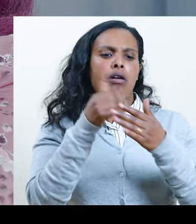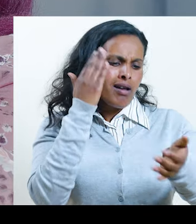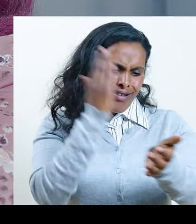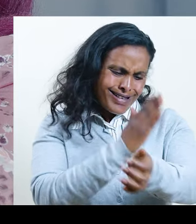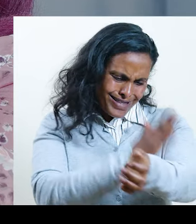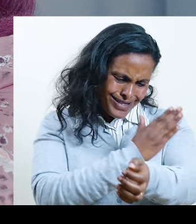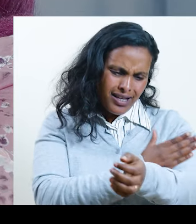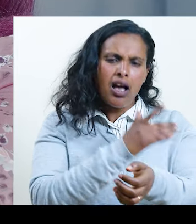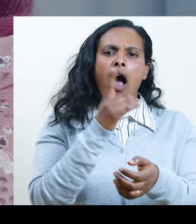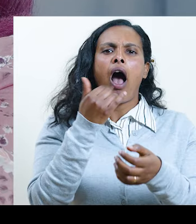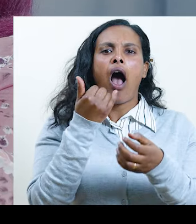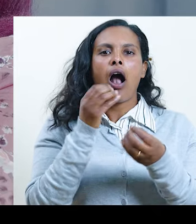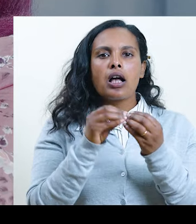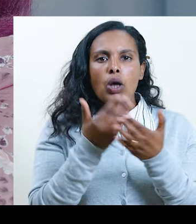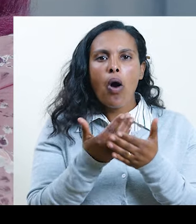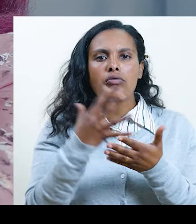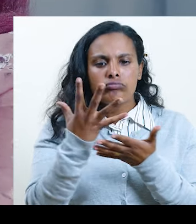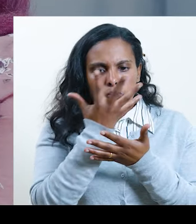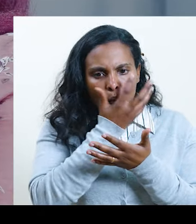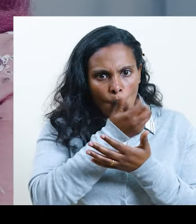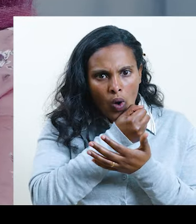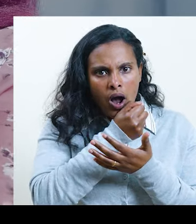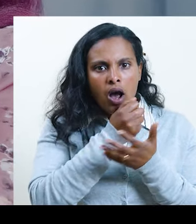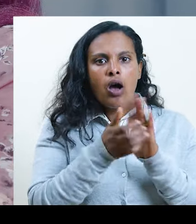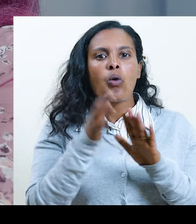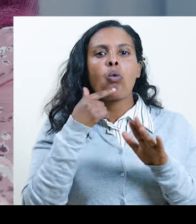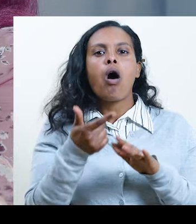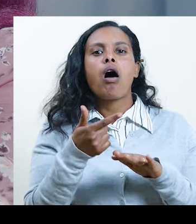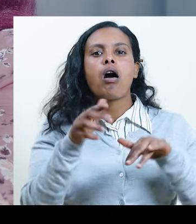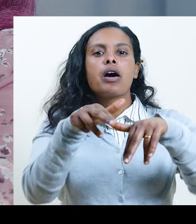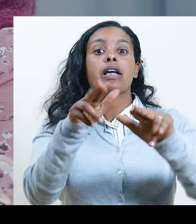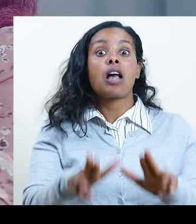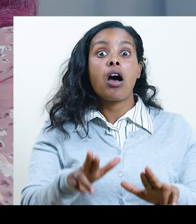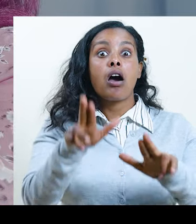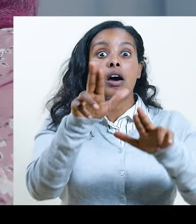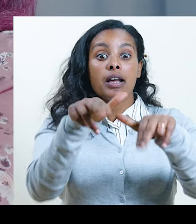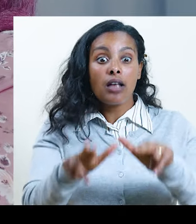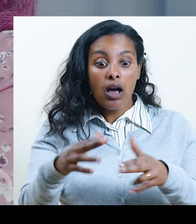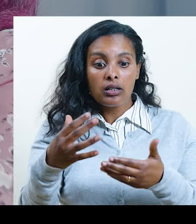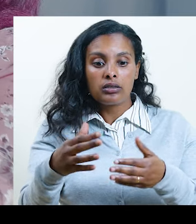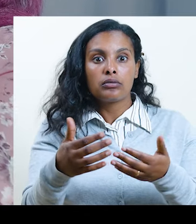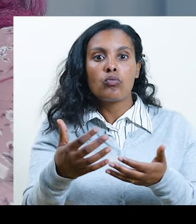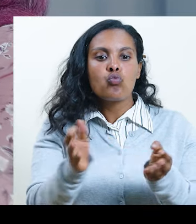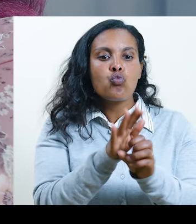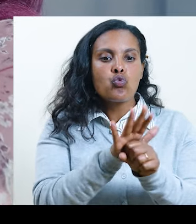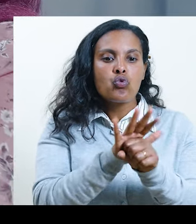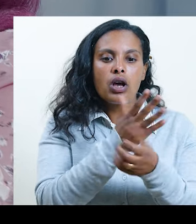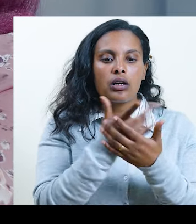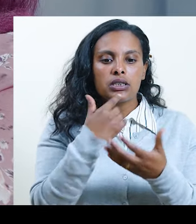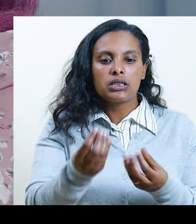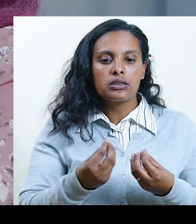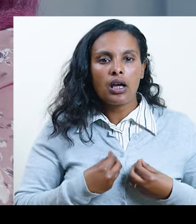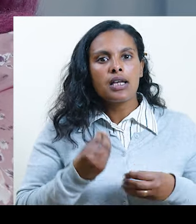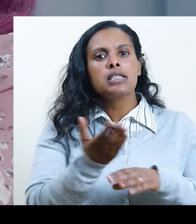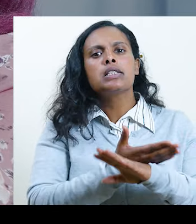ነገሯን ቆራርጦት ገንዘቧን አካውንቷን ከወሰደ በኋላ ቢያንስ አስክሬኗን ባካችሁ እንድንቀብረው ሙሉ ነገሯን